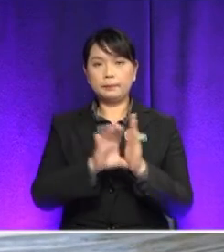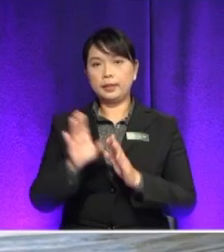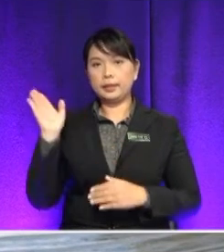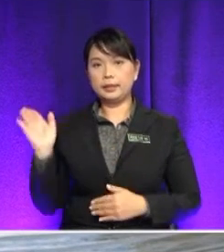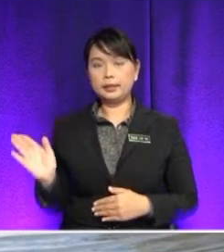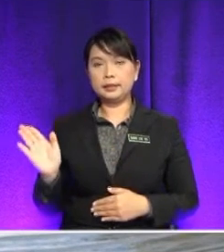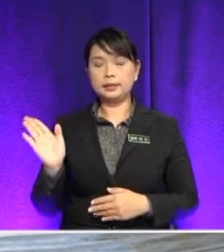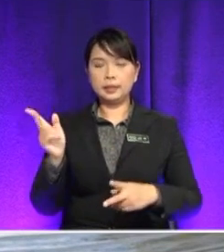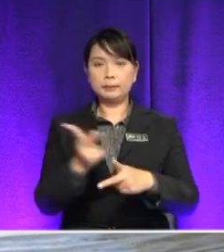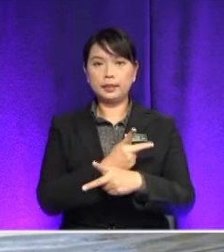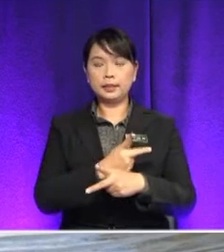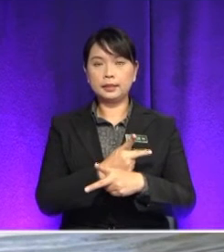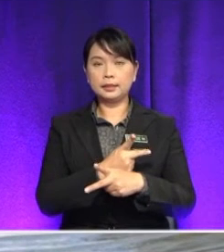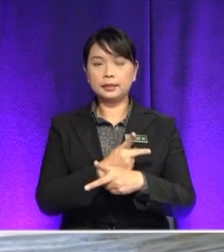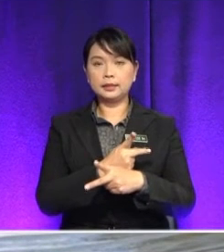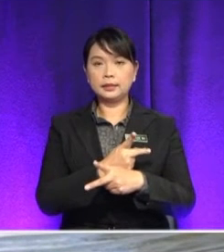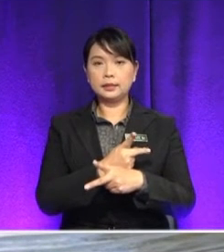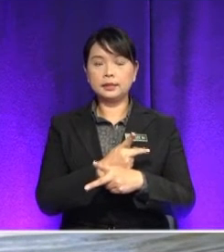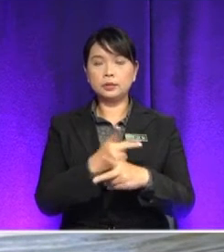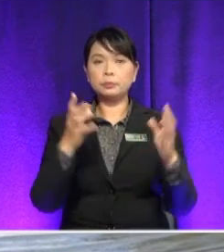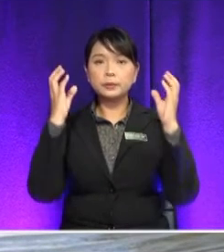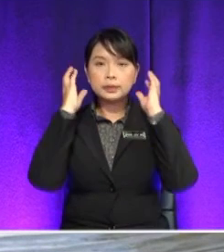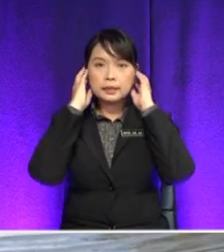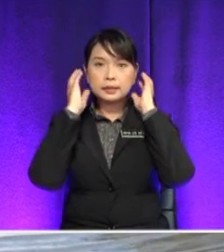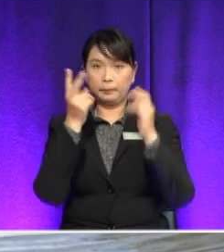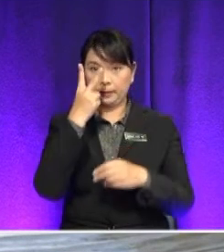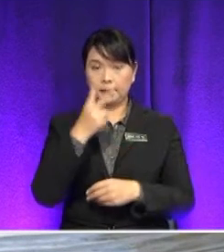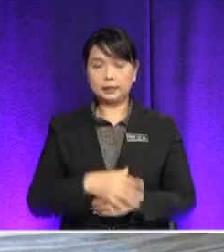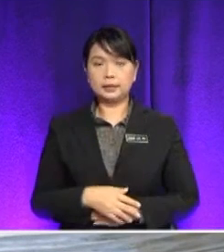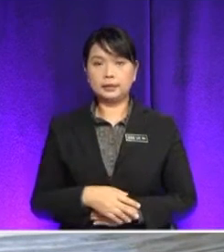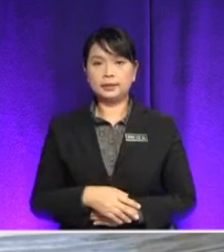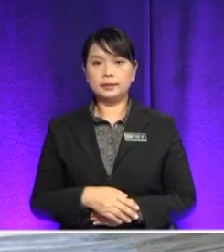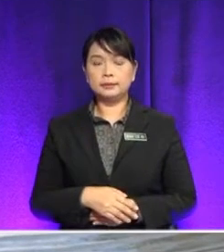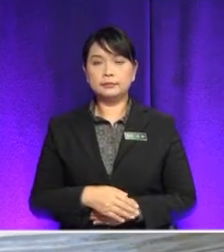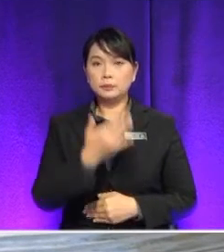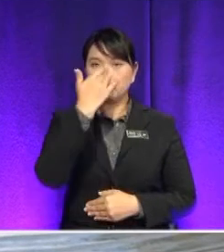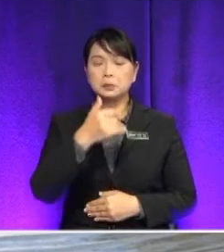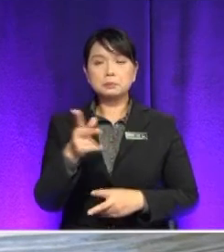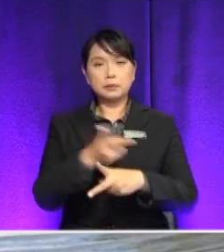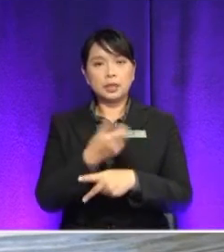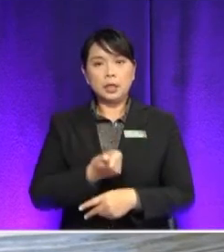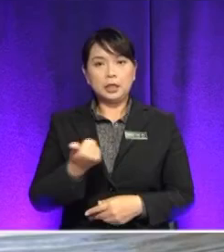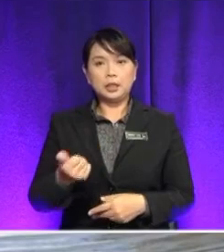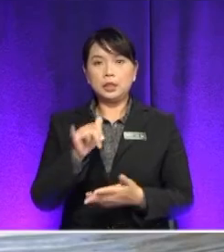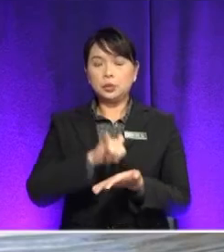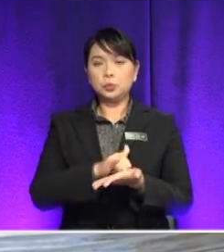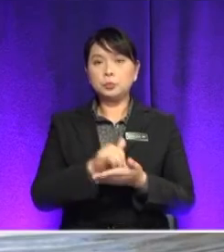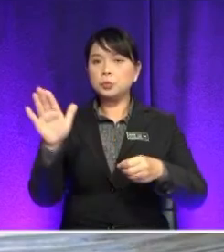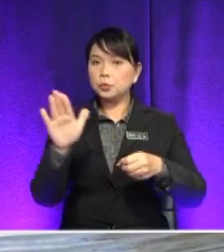berapa penutup telinga untuknya Oke Terangkan Mengapa lagi itu memakai alat pelindung telinga